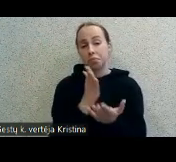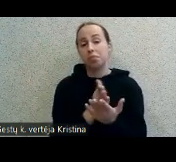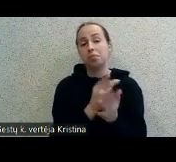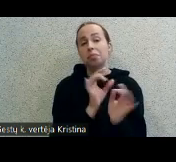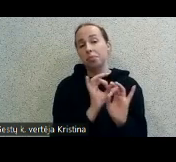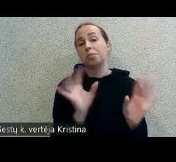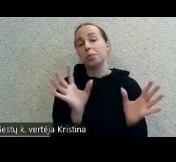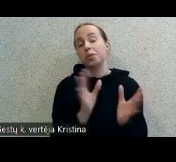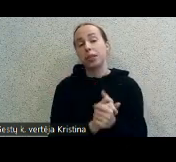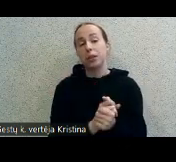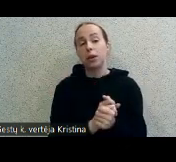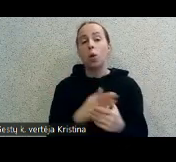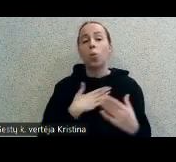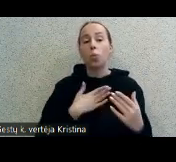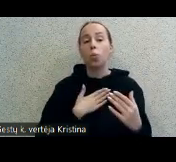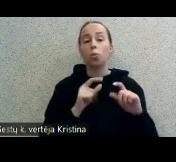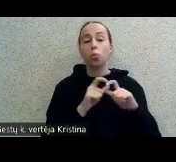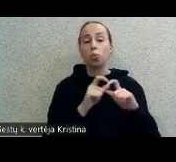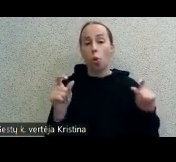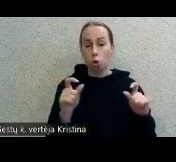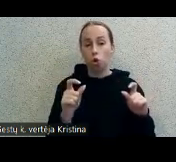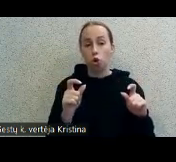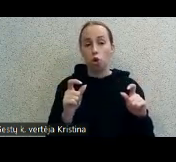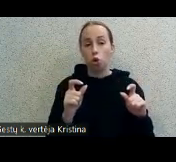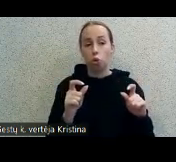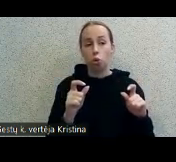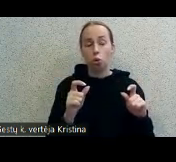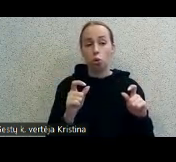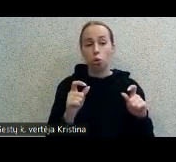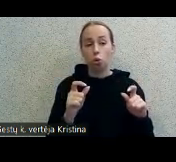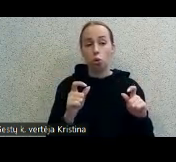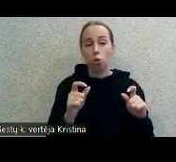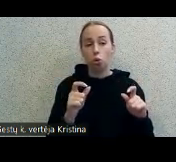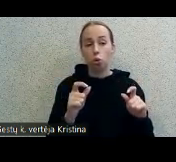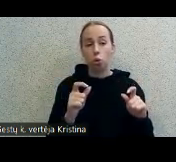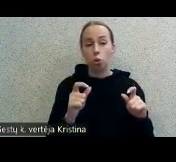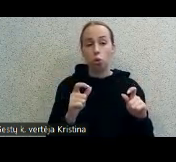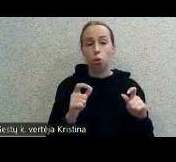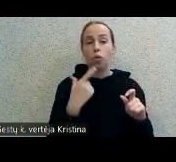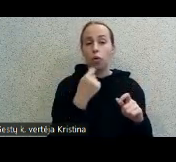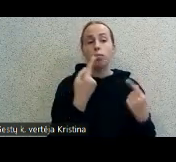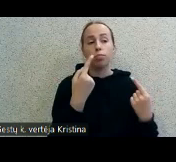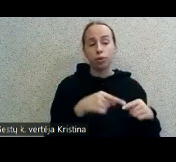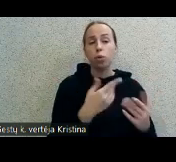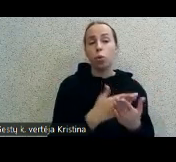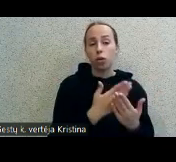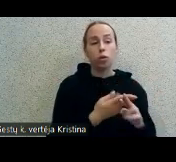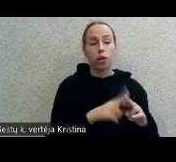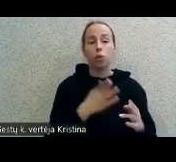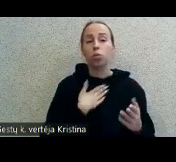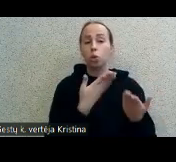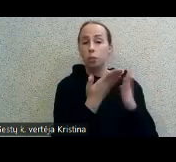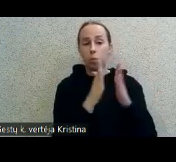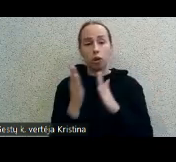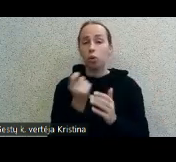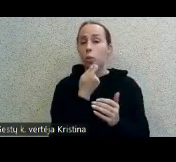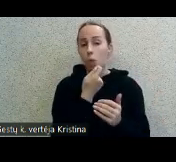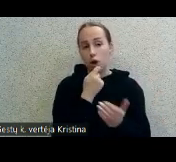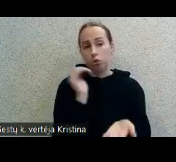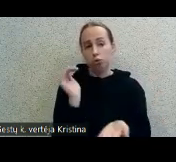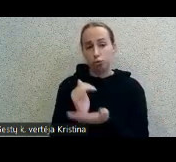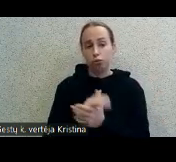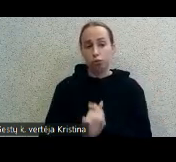yra skirtumų. Pas mus mokyklos geriau aprūpintos knygomis negu Lietuvoje, dėl to, kad yra bloga prieiga prie bibliotekų ir jų yra mažiau. Tai dabar